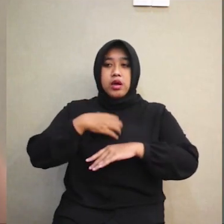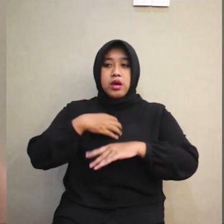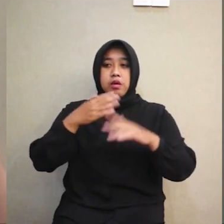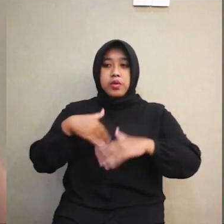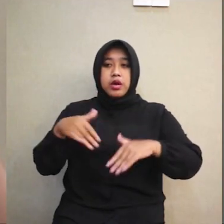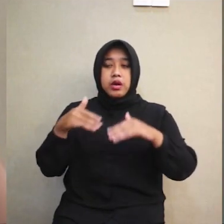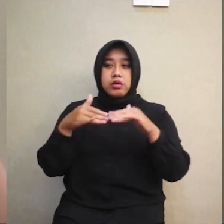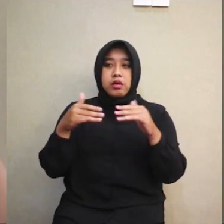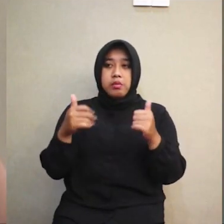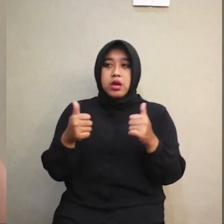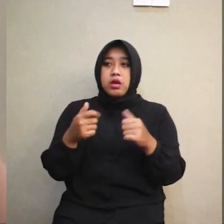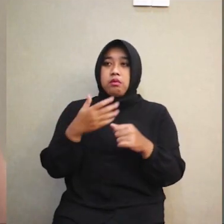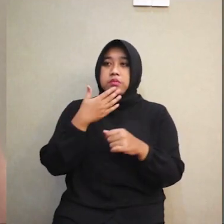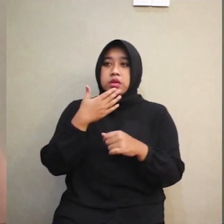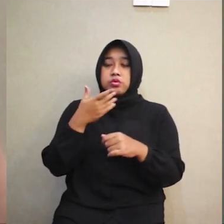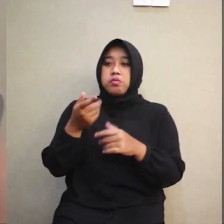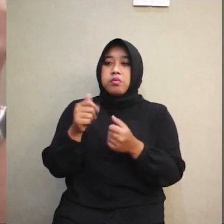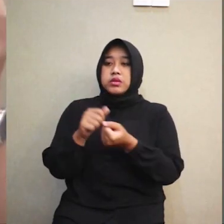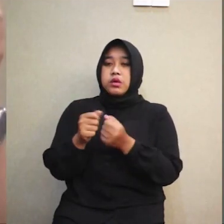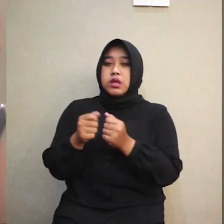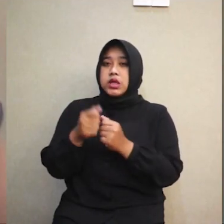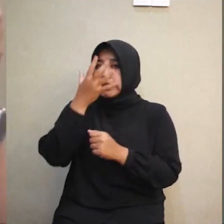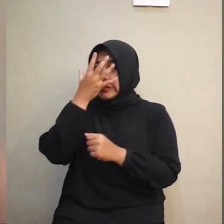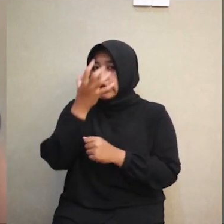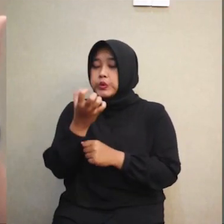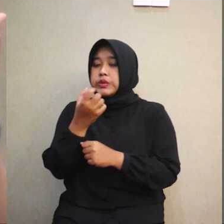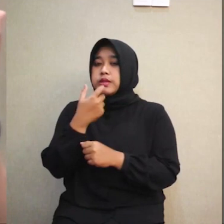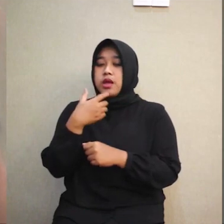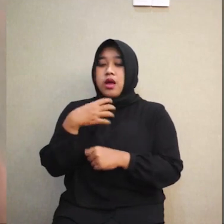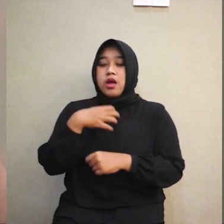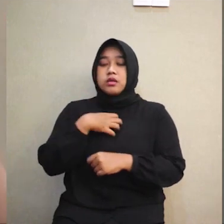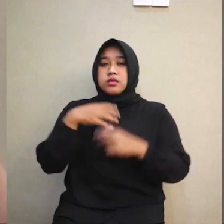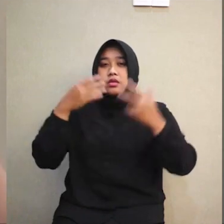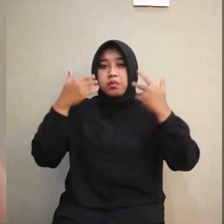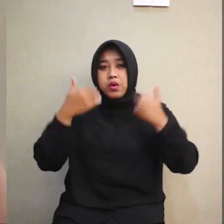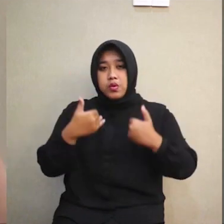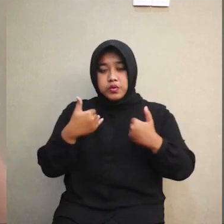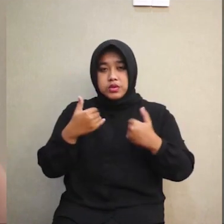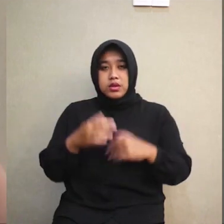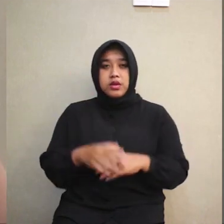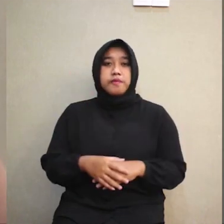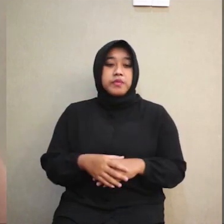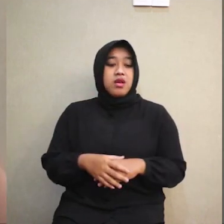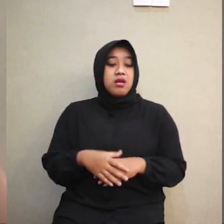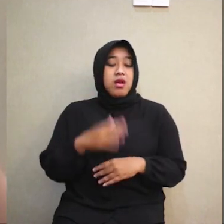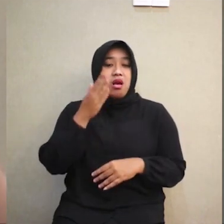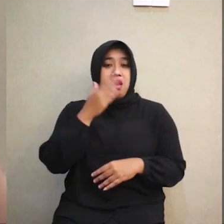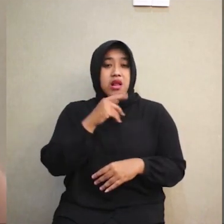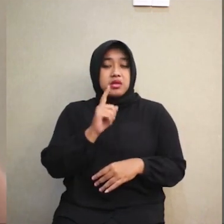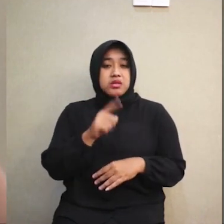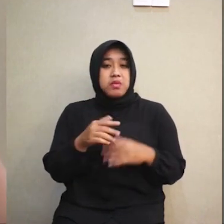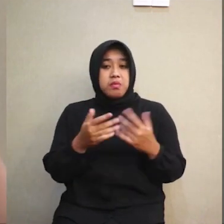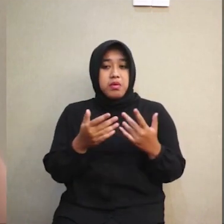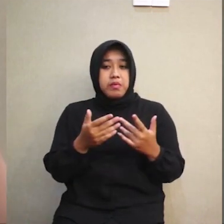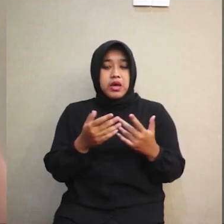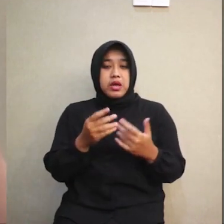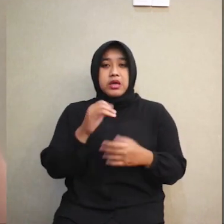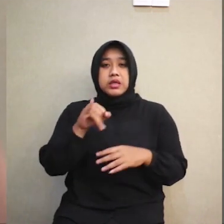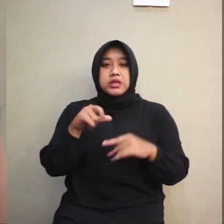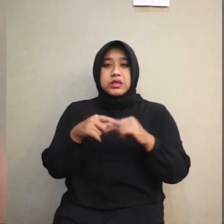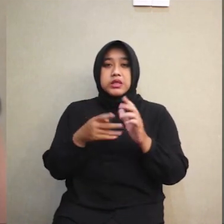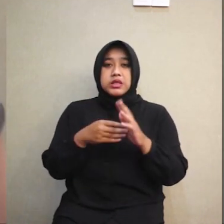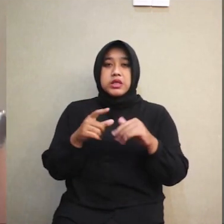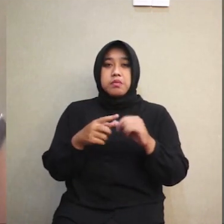peradilan yang fair maka itu jadi persoalan serius dalam konteks hak asasi manusia itu salah satu alasannya adalah karena jaminan